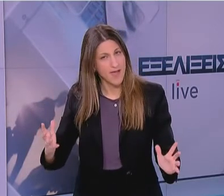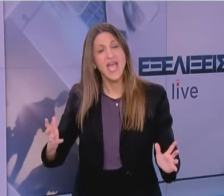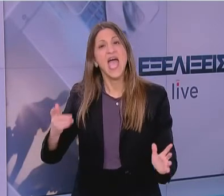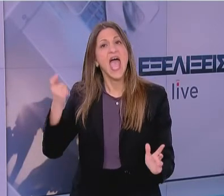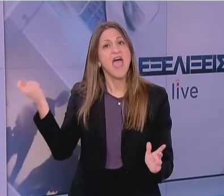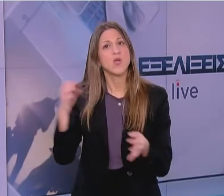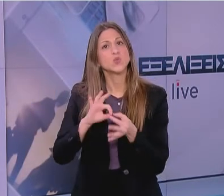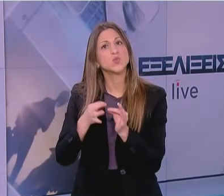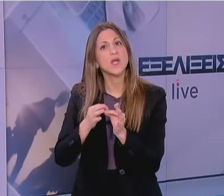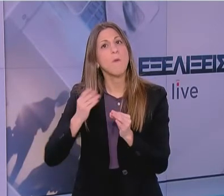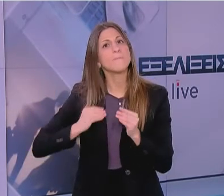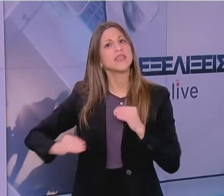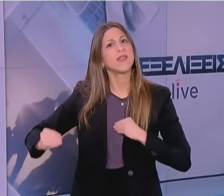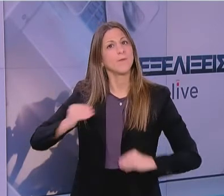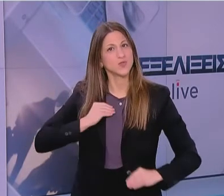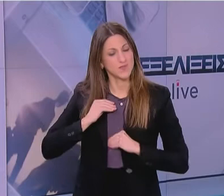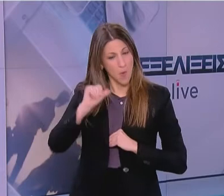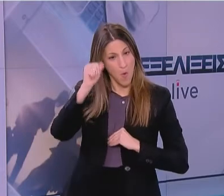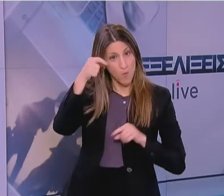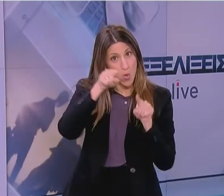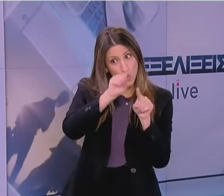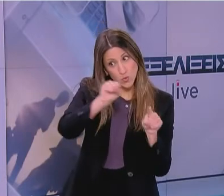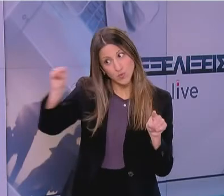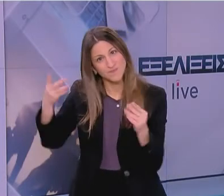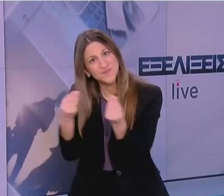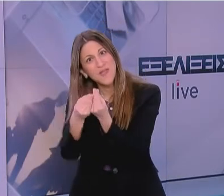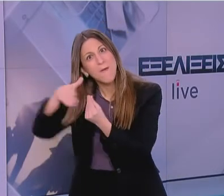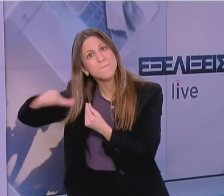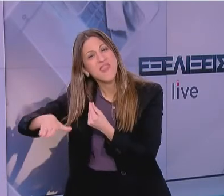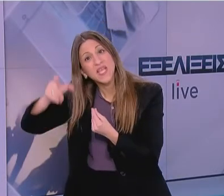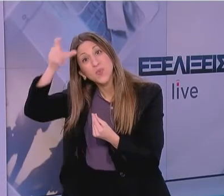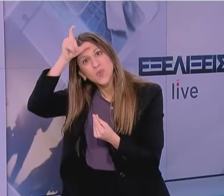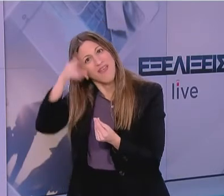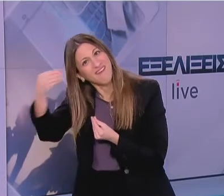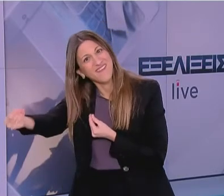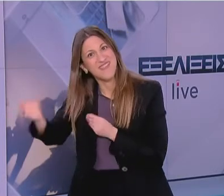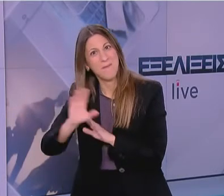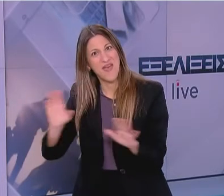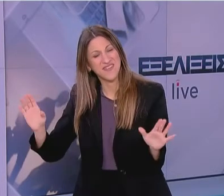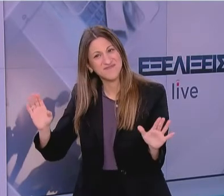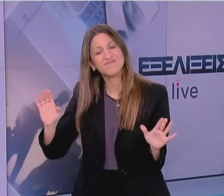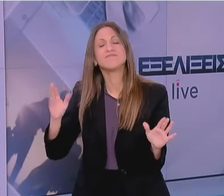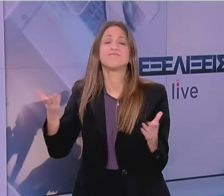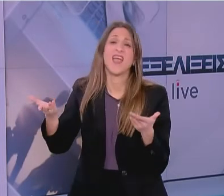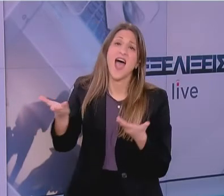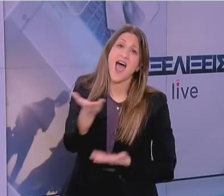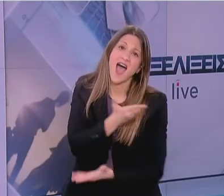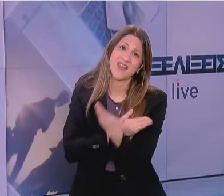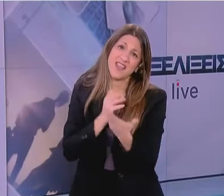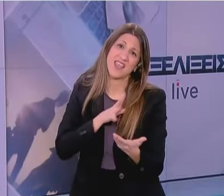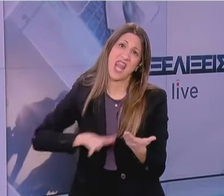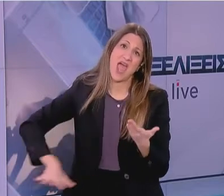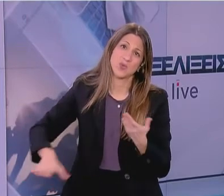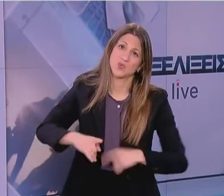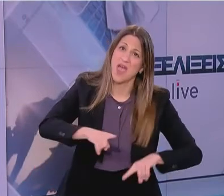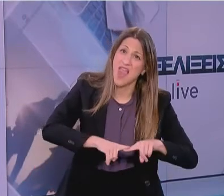Μεταμοσχεύσεων. Μάλιστα, ο ένας προορίζεται βάση συμβατότητας για ένα παιδάκι στην Τουρκία. Αυτό σημαίνει αλληλεγγύη των λαών μπροστά στον κοινό